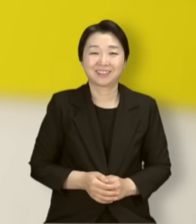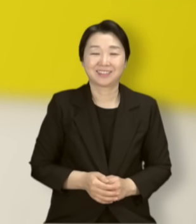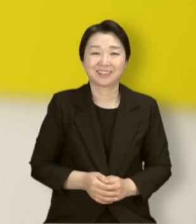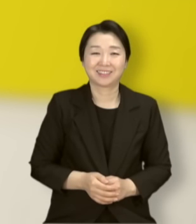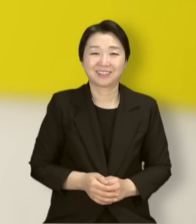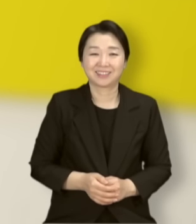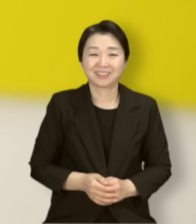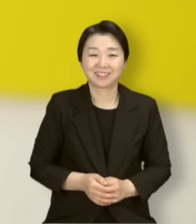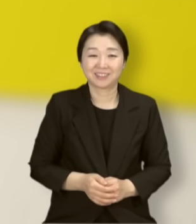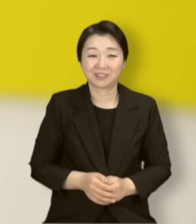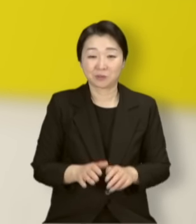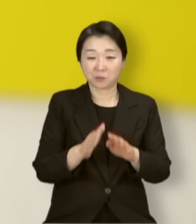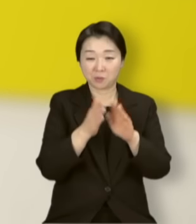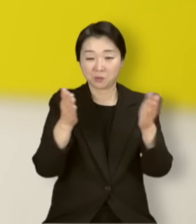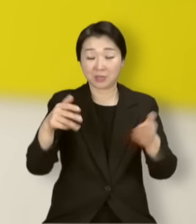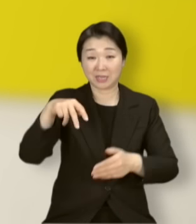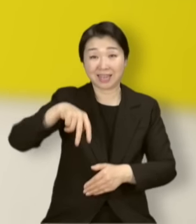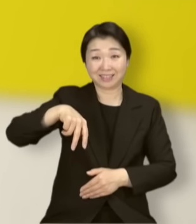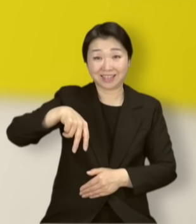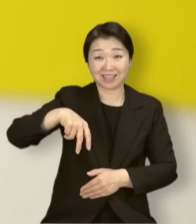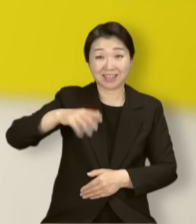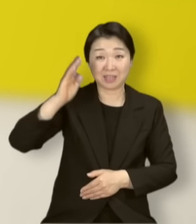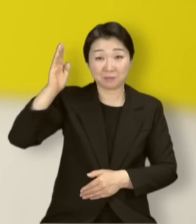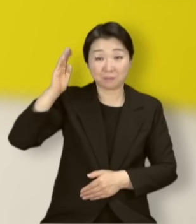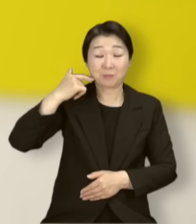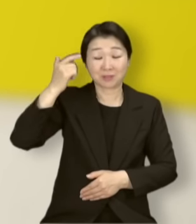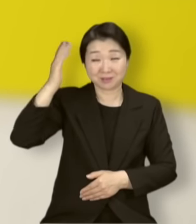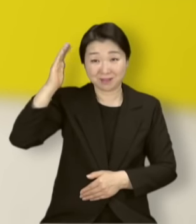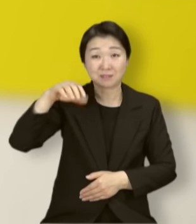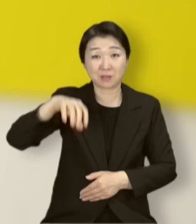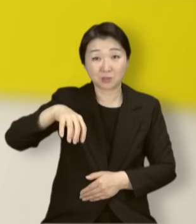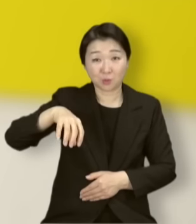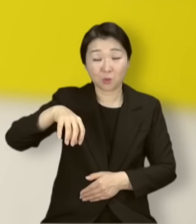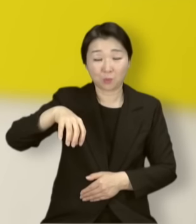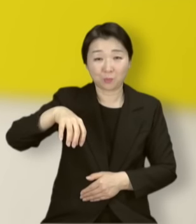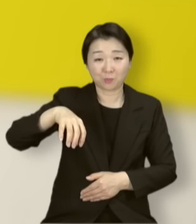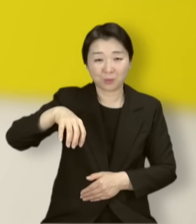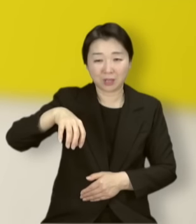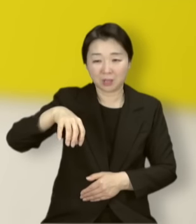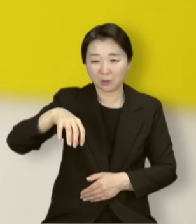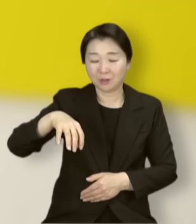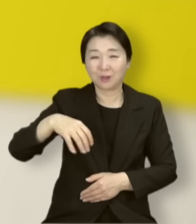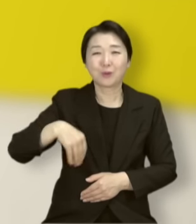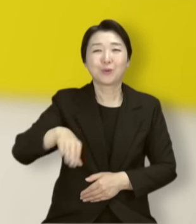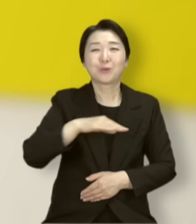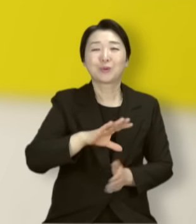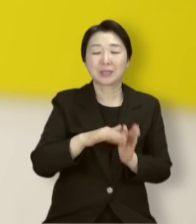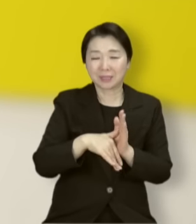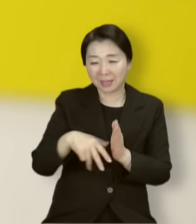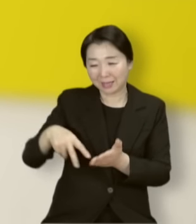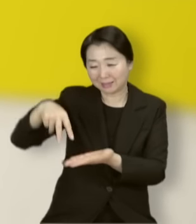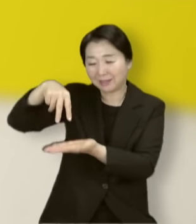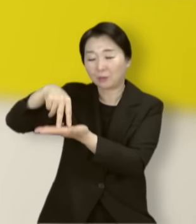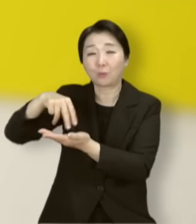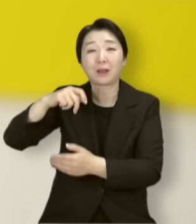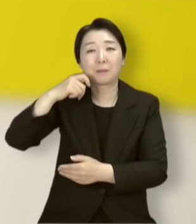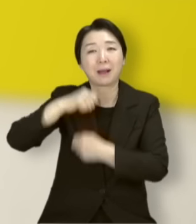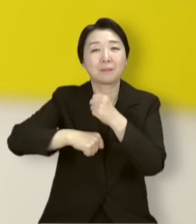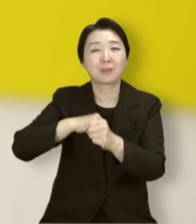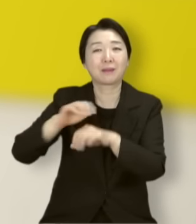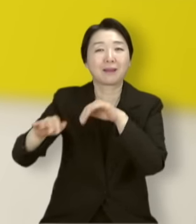강단에 네. 우리 땐 또 강단에 못 올라갔잖아요. 그렇죠. 강단 마루 밑에서 무릎 꿇고 네. 친구들이랑